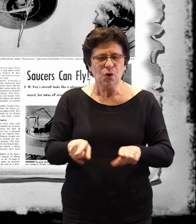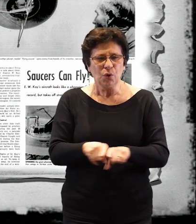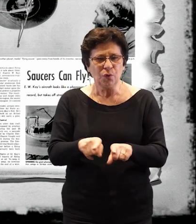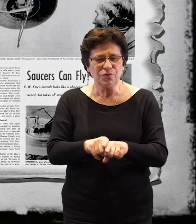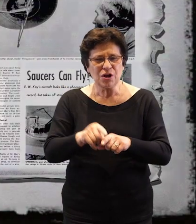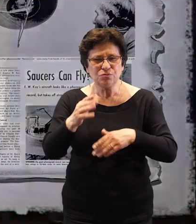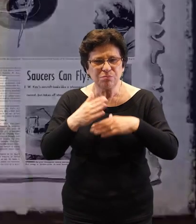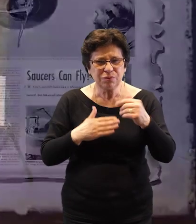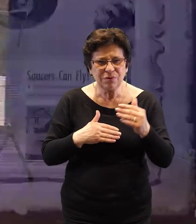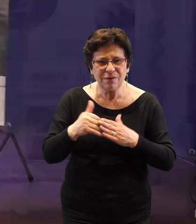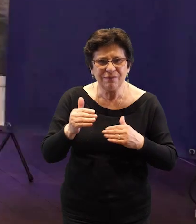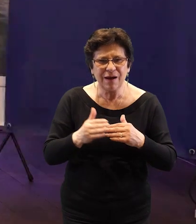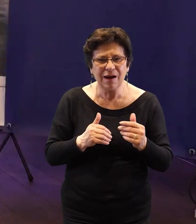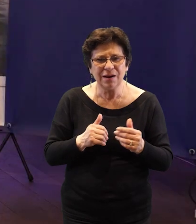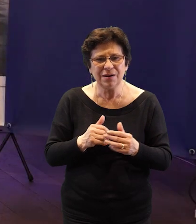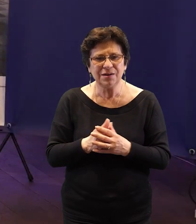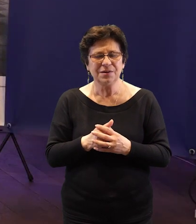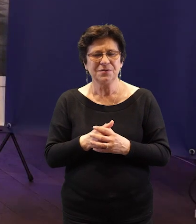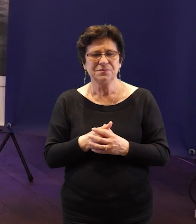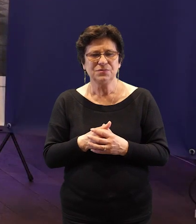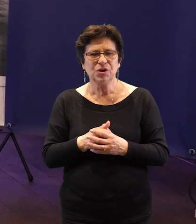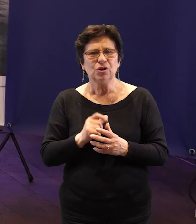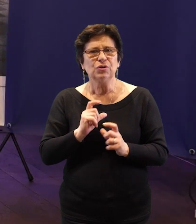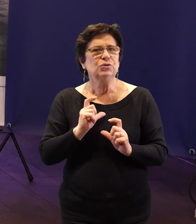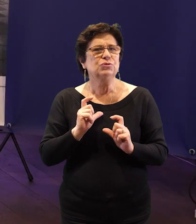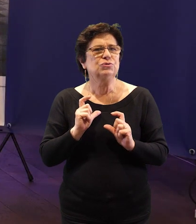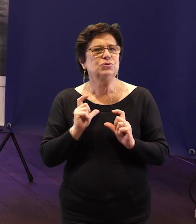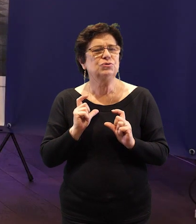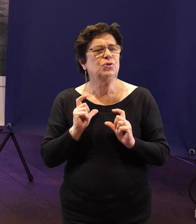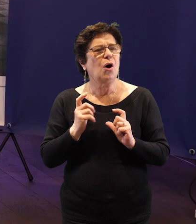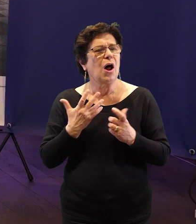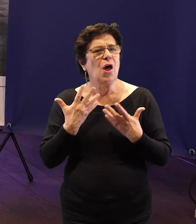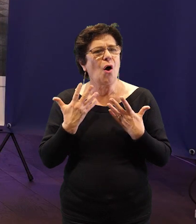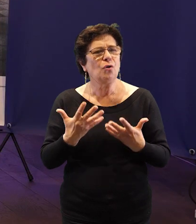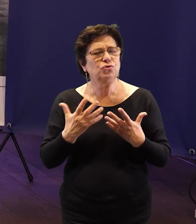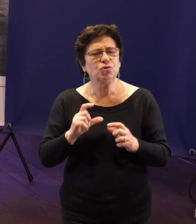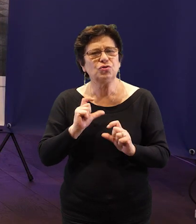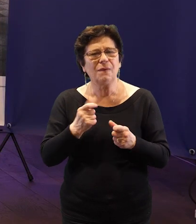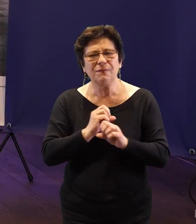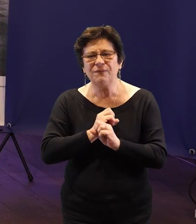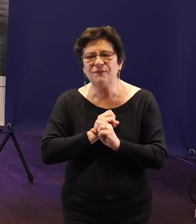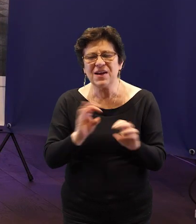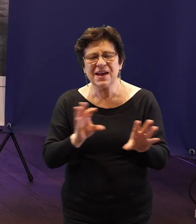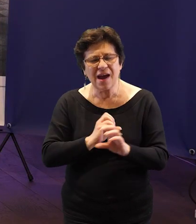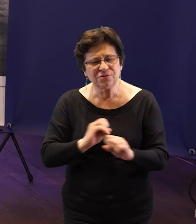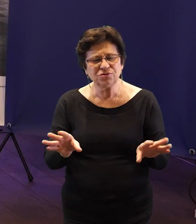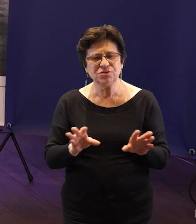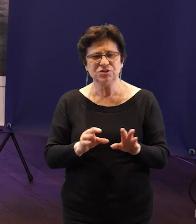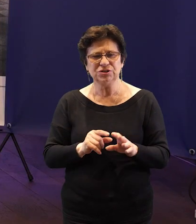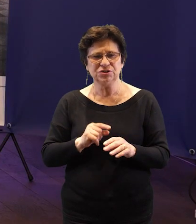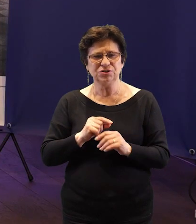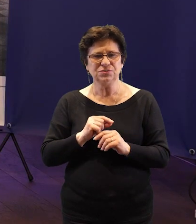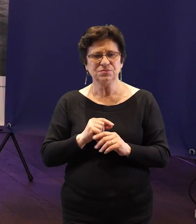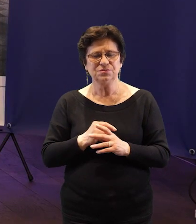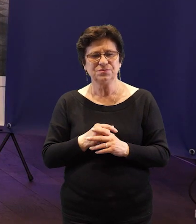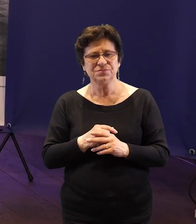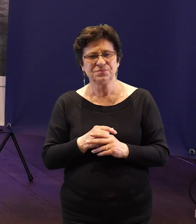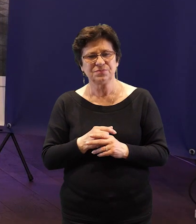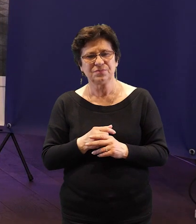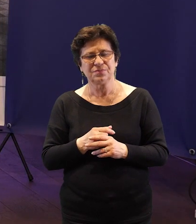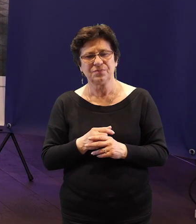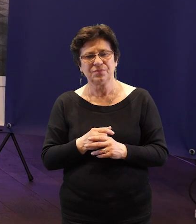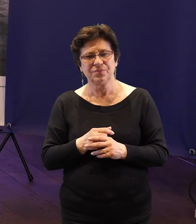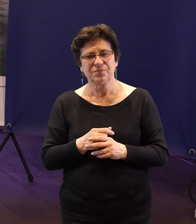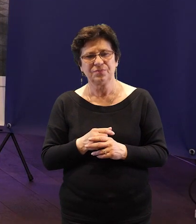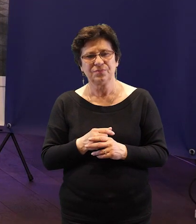takie konstrukcje. Co to wszystko miało na celu? No właśnie wyjaśnić te doniesienia, wyjaśnić te raporty.